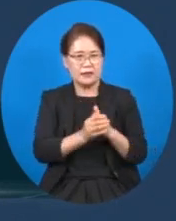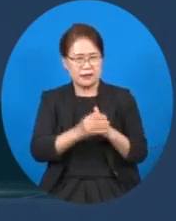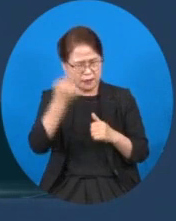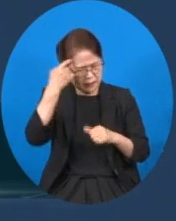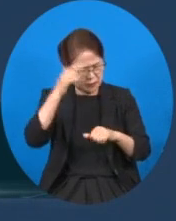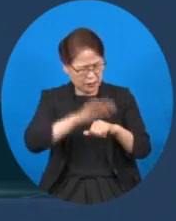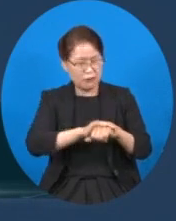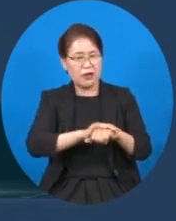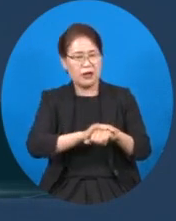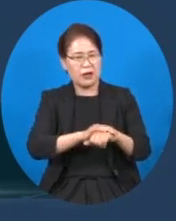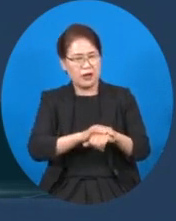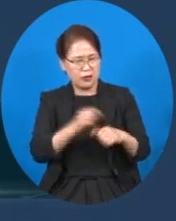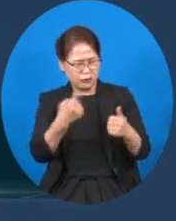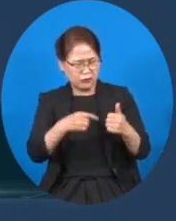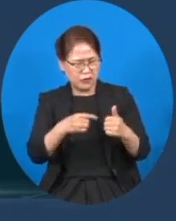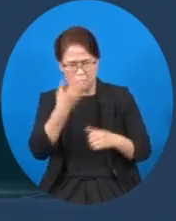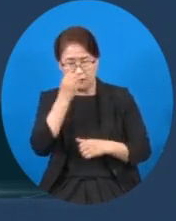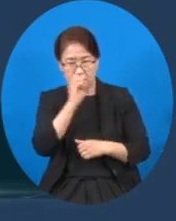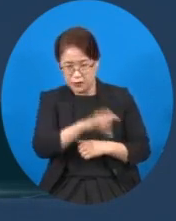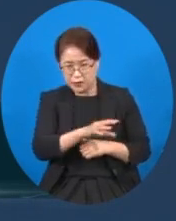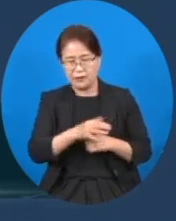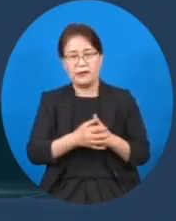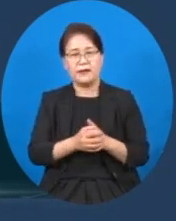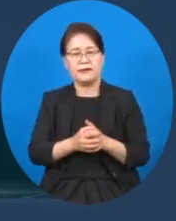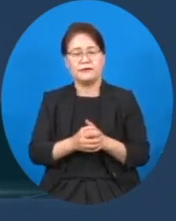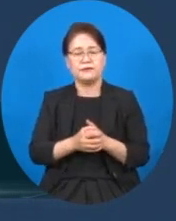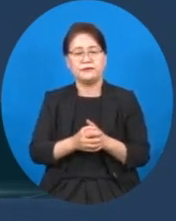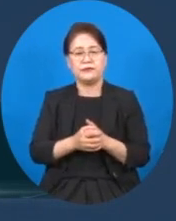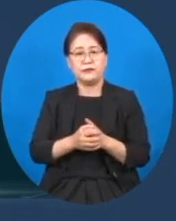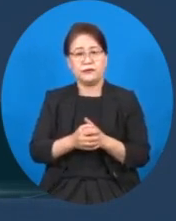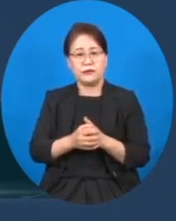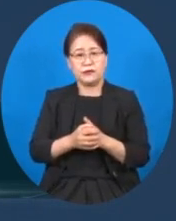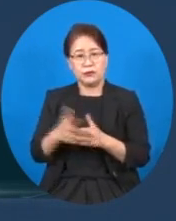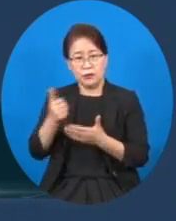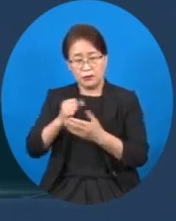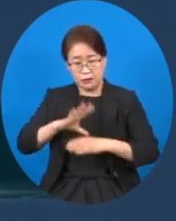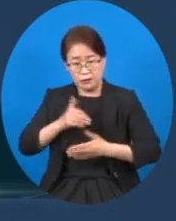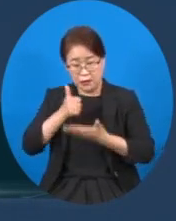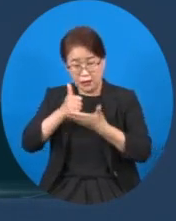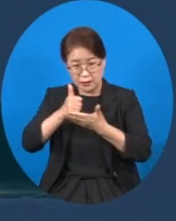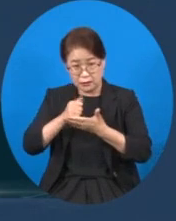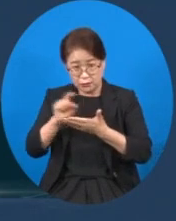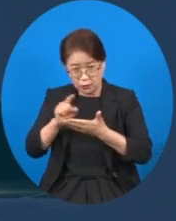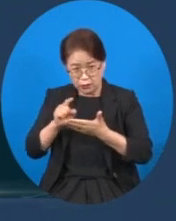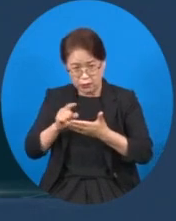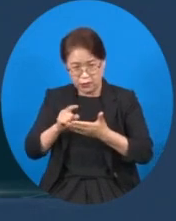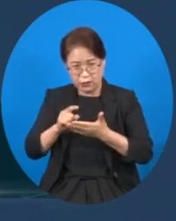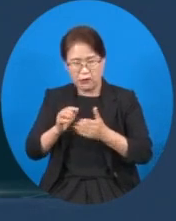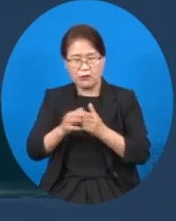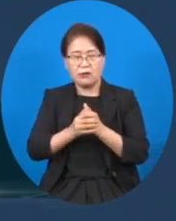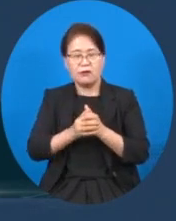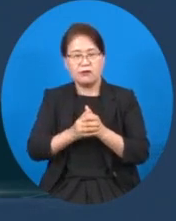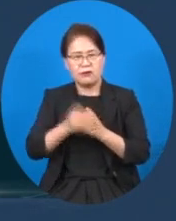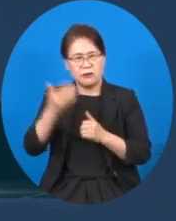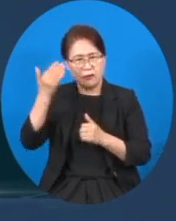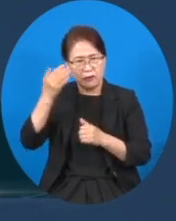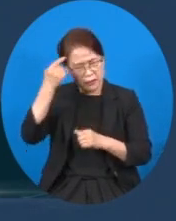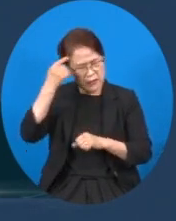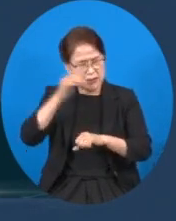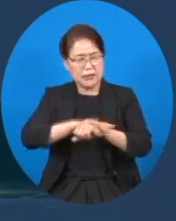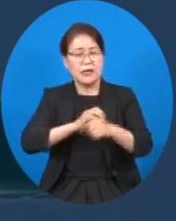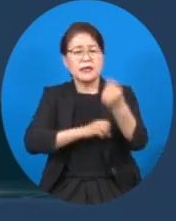멸시하느니라. 자, 여호와를 경외하는 것이 지식의 뭐라고 말하고 있어요? 근본이다라고 말하죠. 근본이라는 말이 무슨